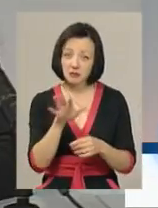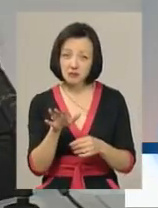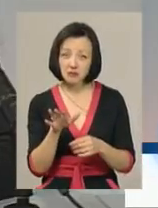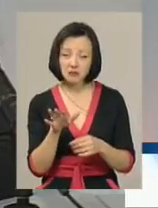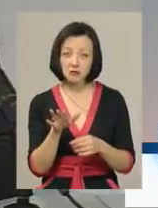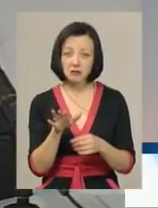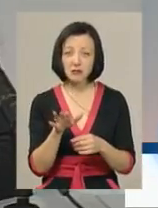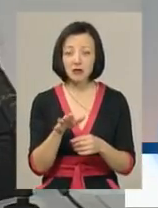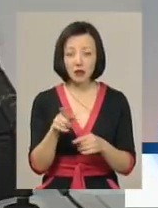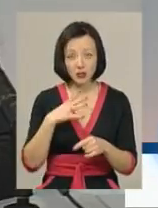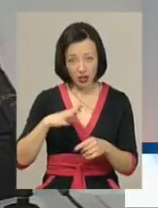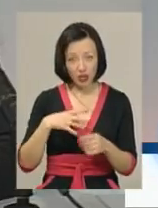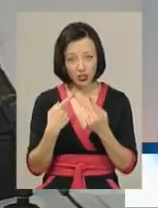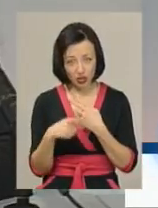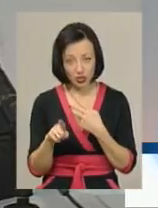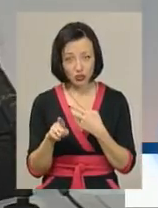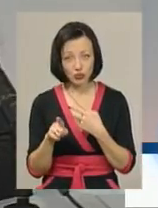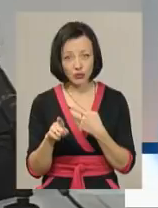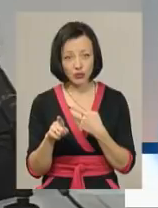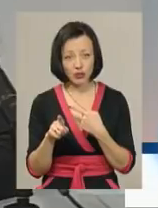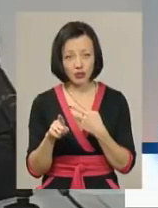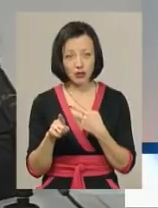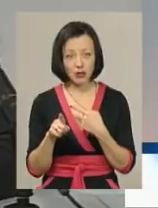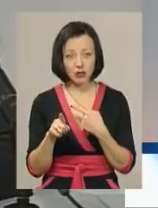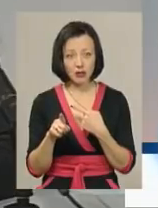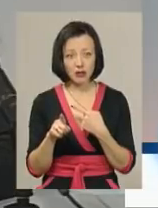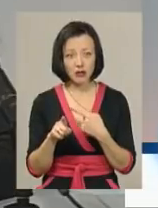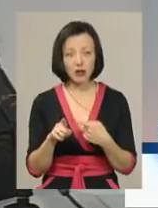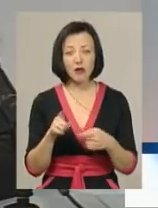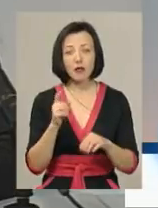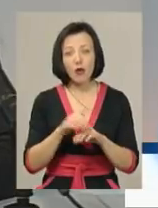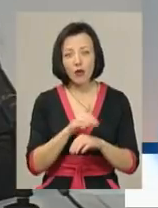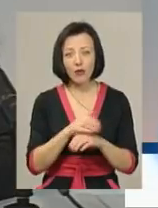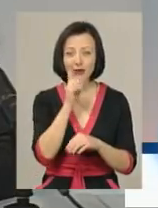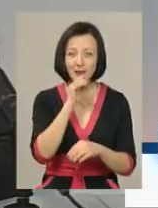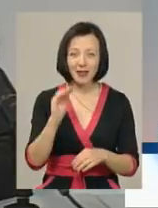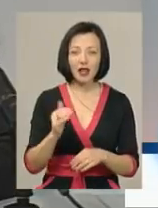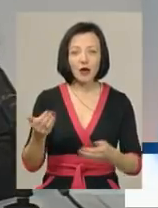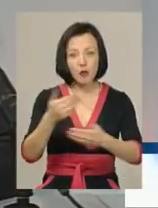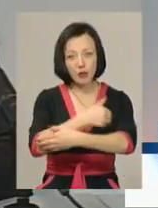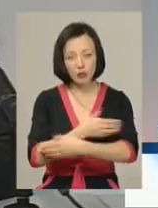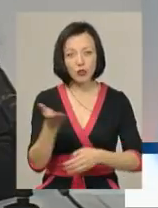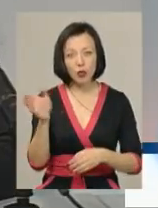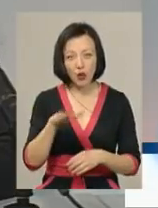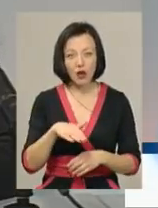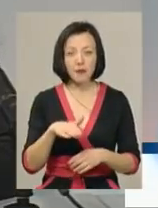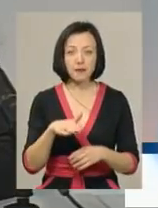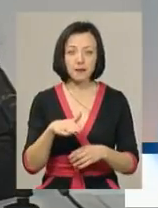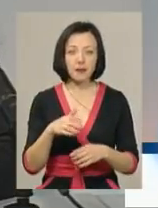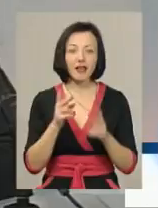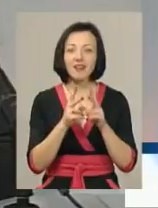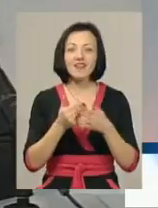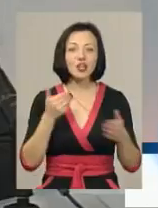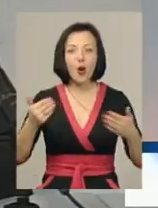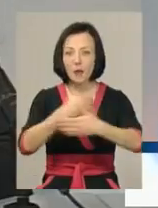розчарувався ти очікував чогось іншого е мій хороший мій маленький Іди я тебе обійму від обіймів